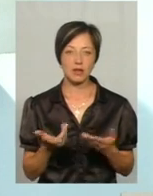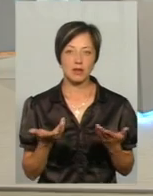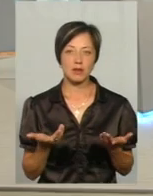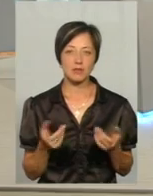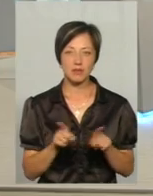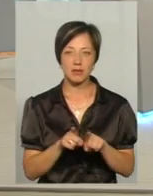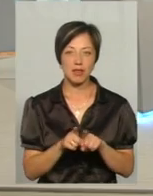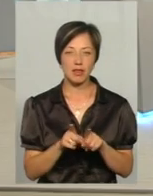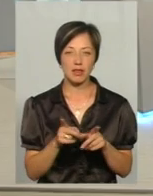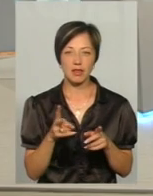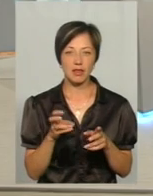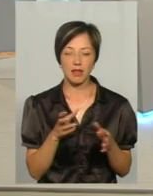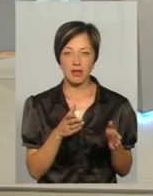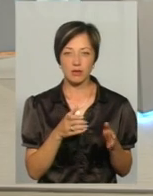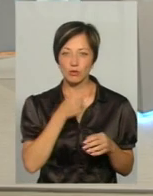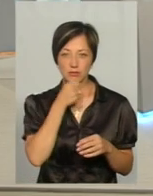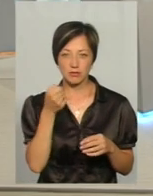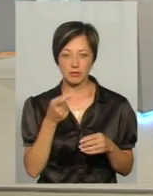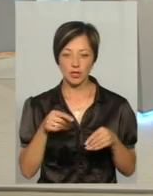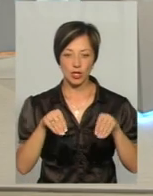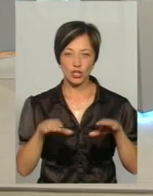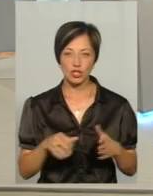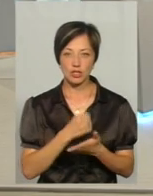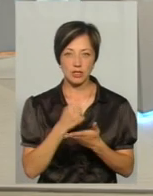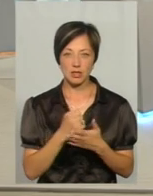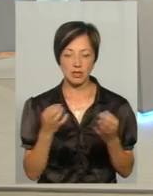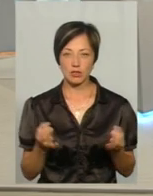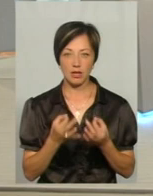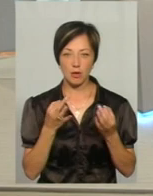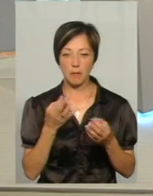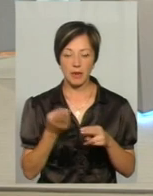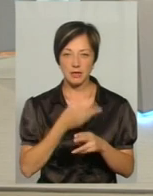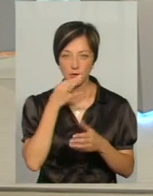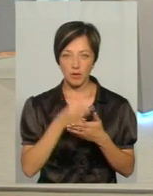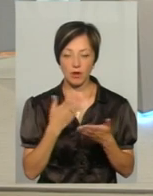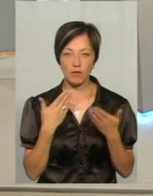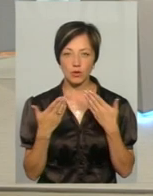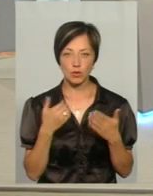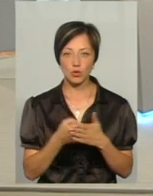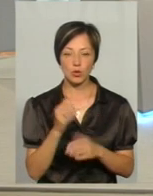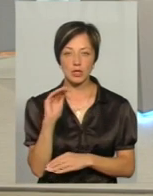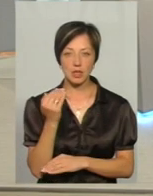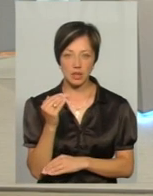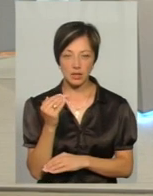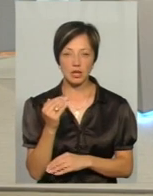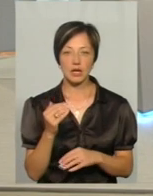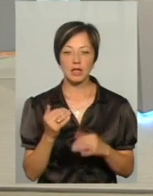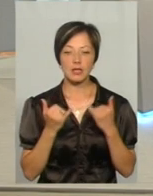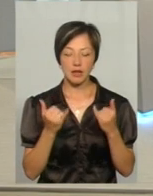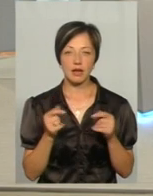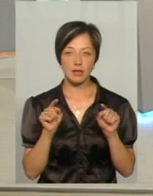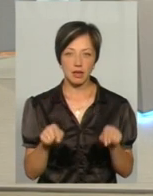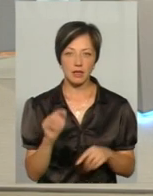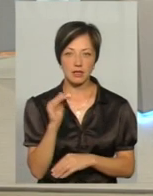вона не приймає жодних рішень у житті, не безвідповідально відноситься до дитини, як дитина для неї,